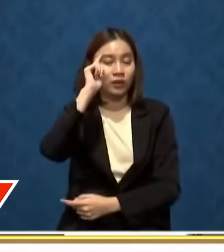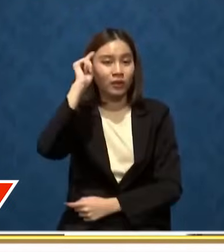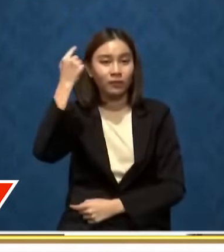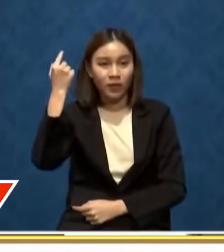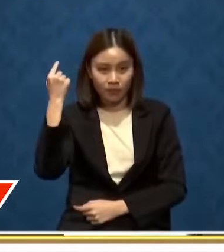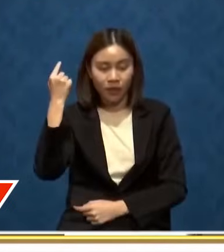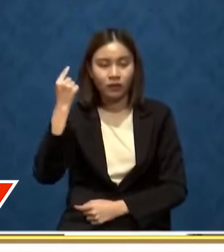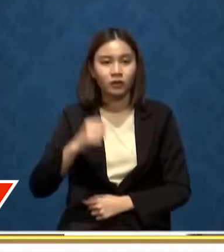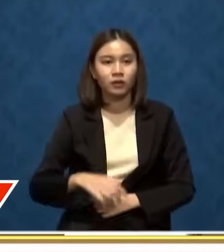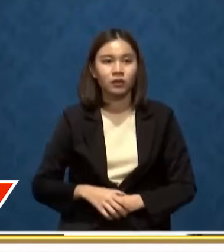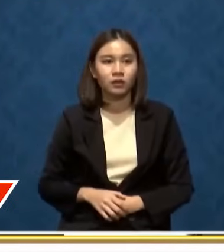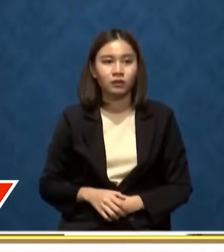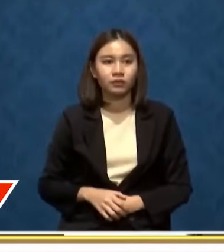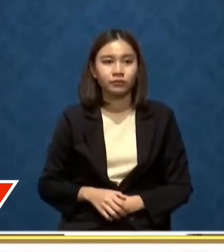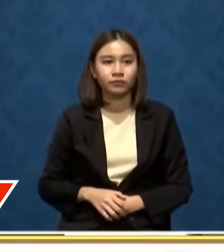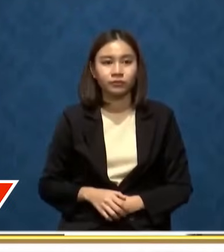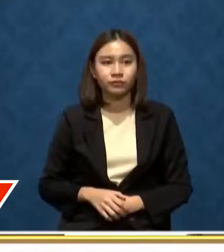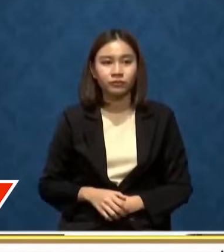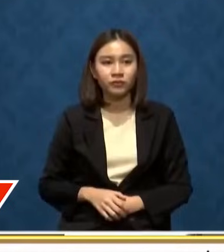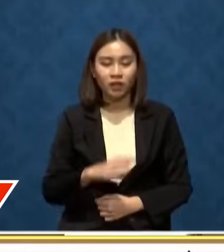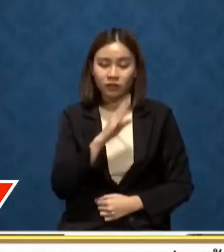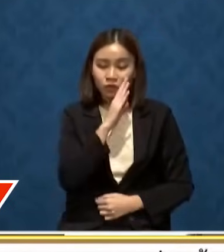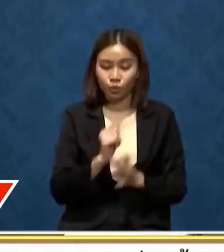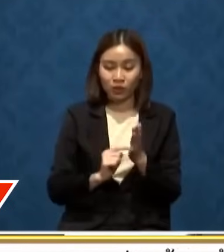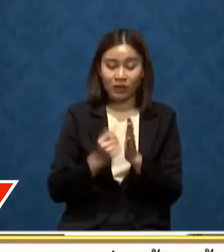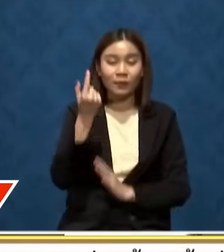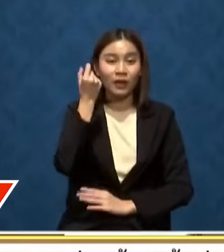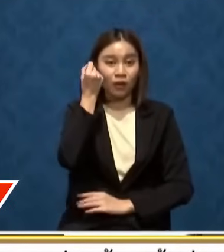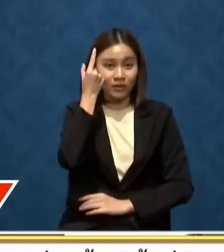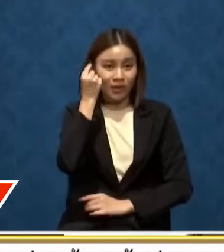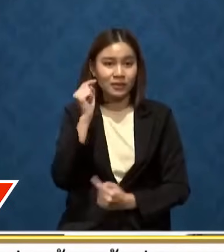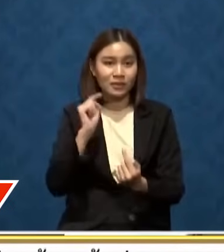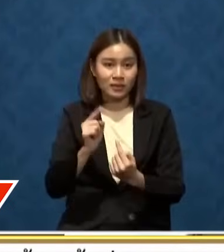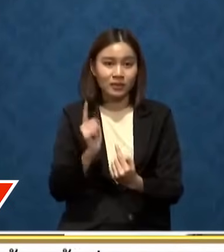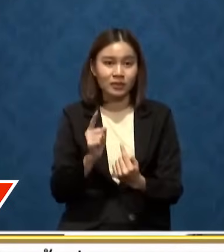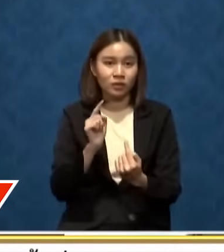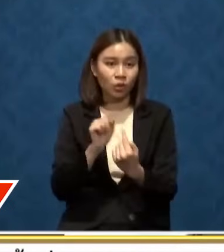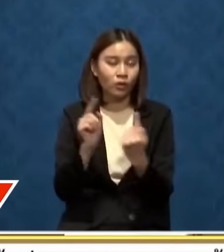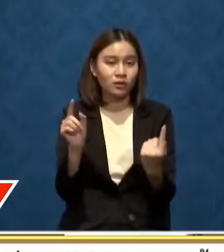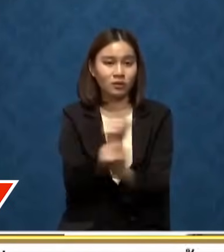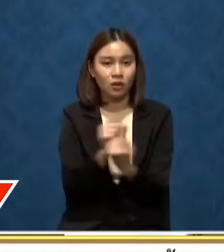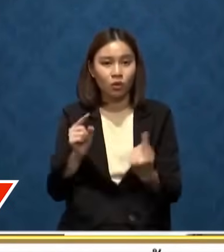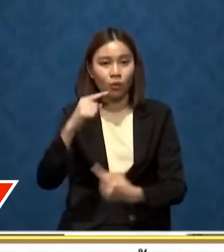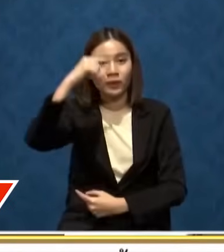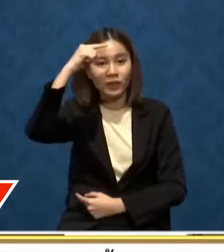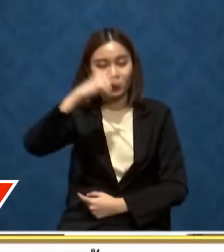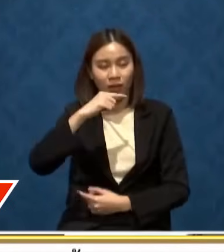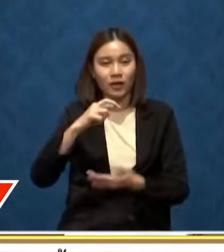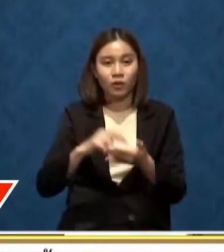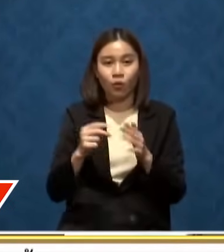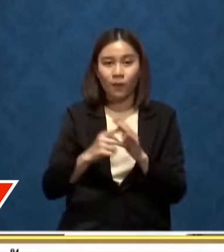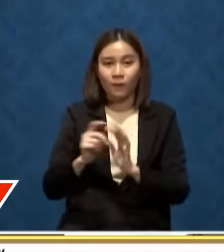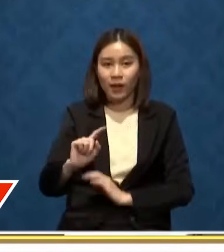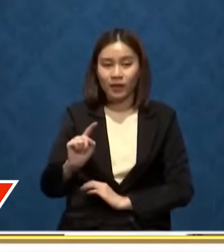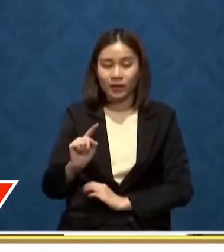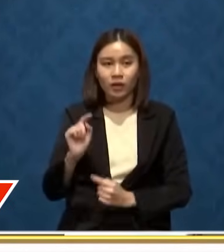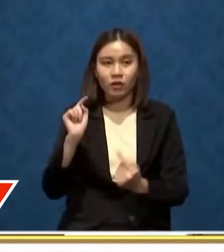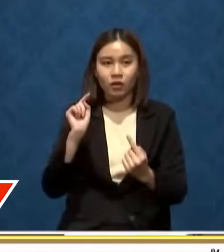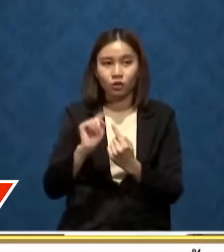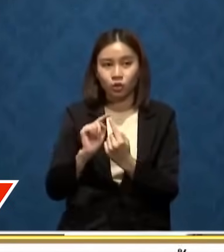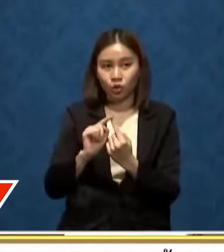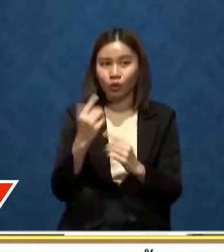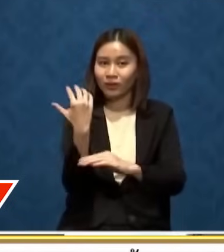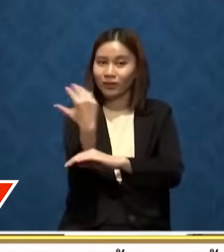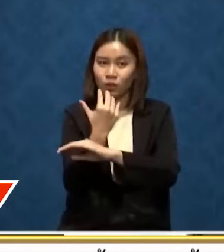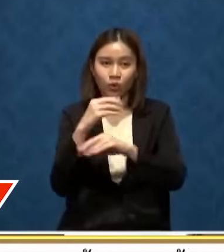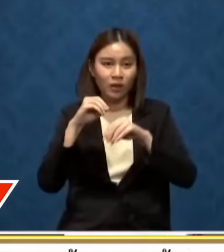รรค์นั้นสิ่งเหล่านี้ถ้าเราเริ่มเข้าใจมันจริงๆในสังคมไทย นี่แหละค่ะจะเป็นจุดที่คืนกลับไปสู่รายการดี